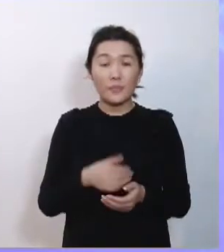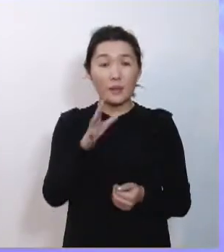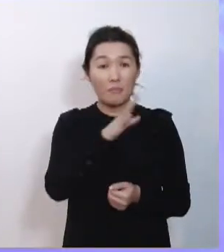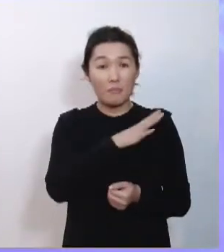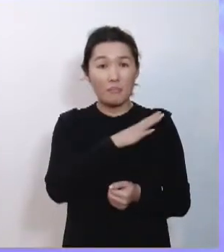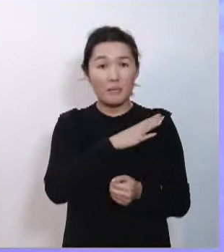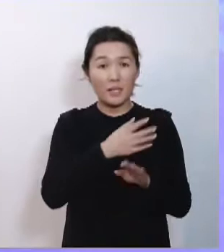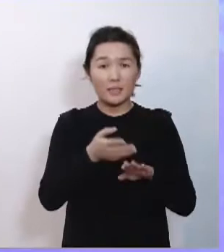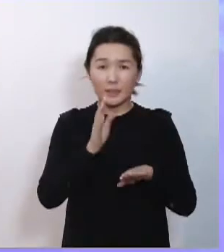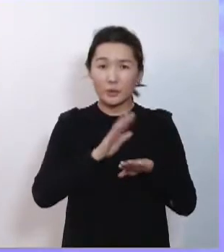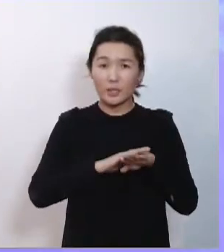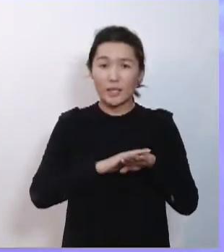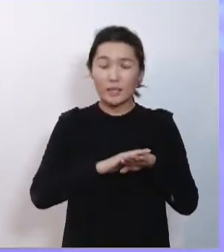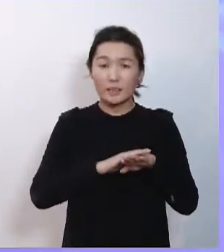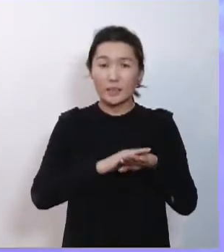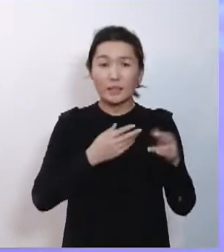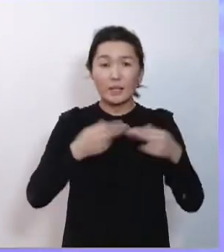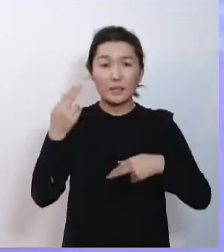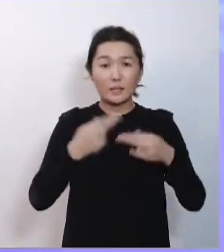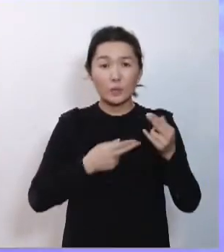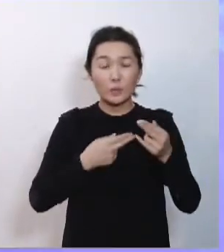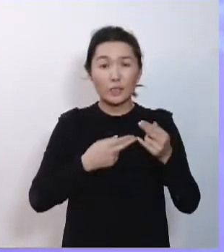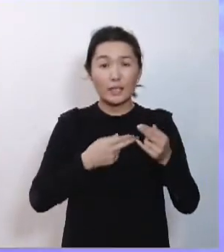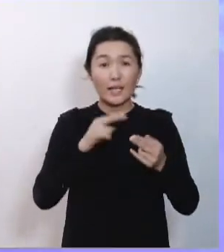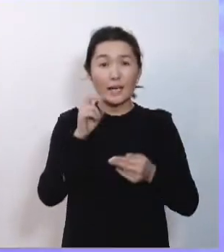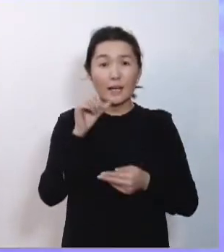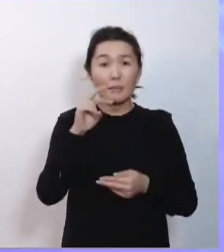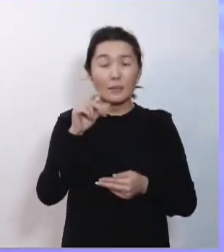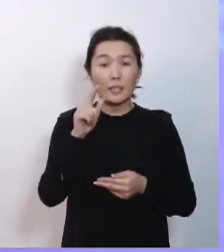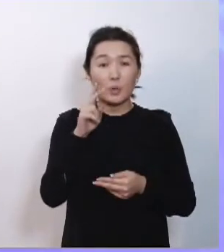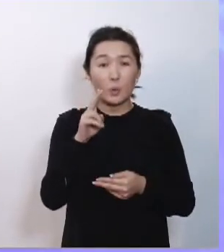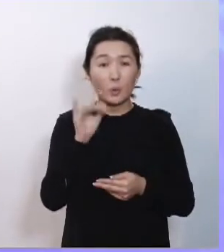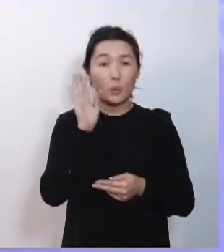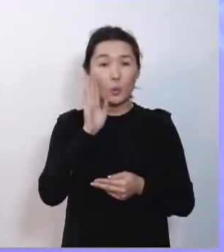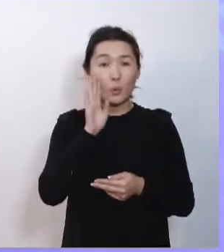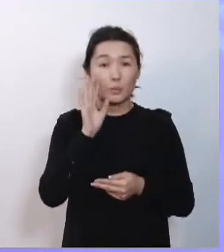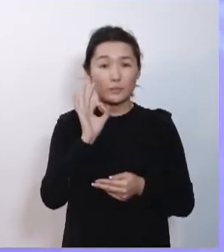Были затруднения? Нарисуйте капельку.